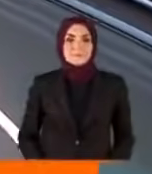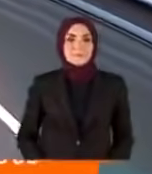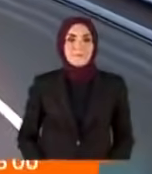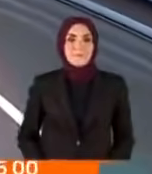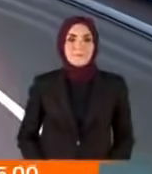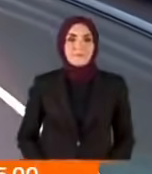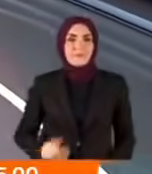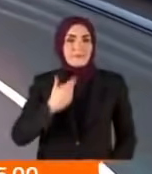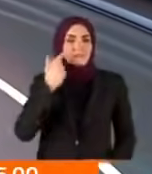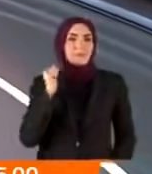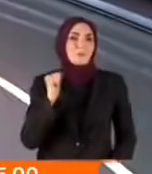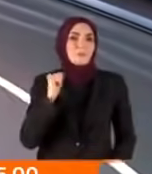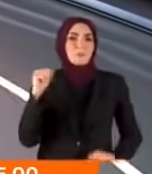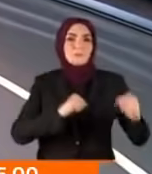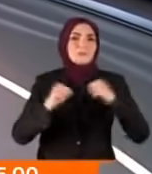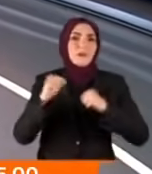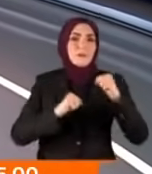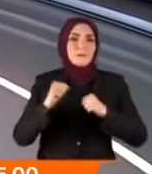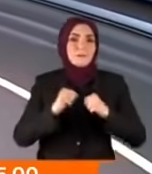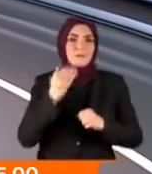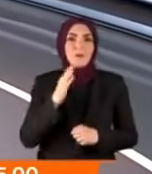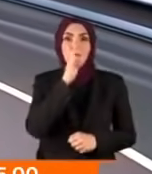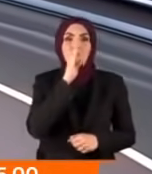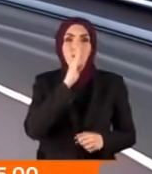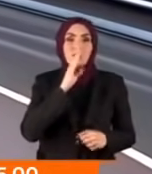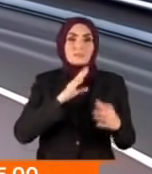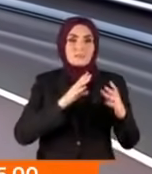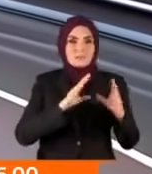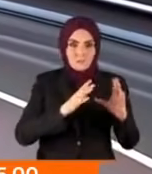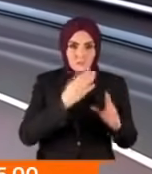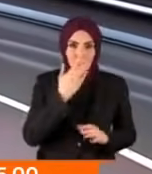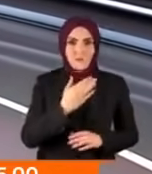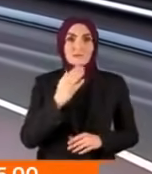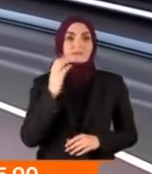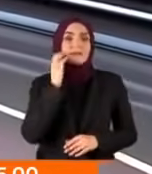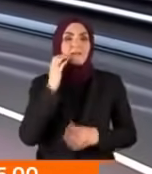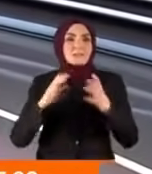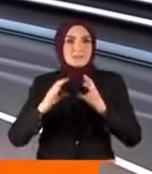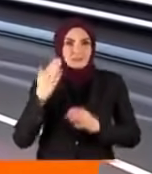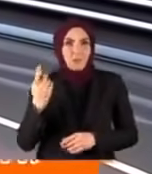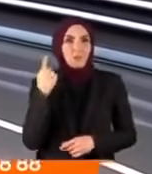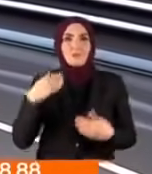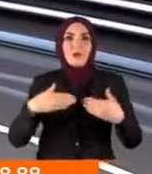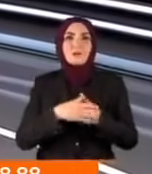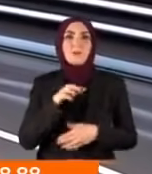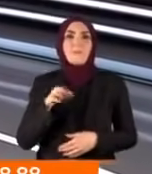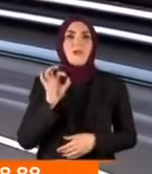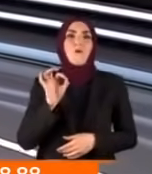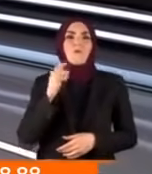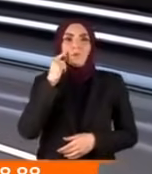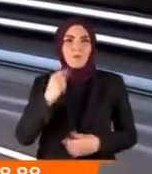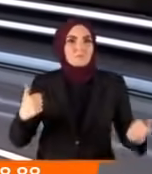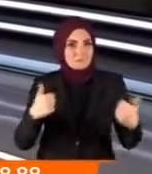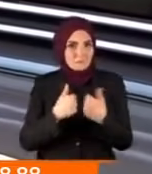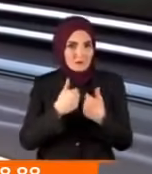Ezeli rakipler Kocaeli Spor ve Sakarya Spor dün akşam playoff finalinde karşı karşıya geldi. Rakibini 4-0 gibi net bir